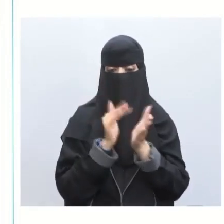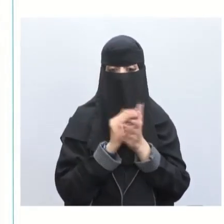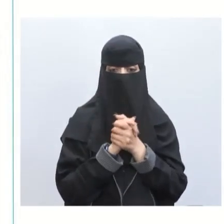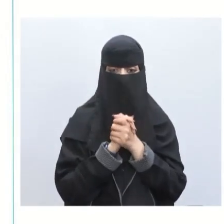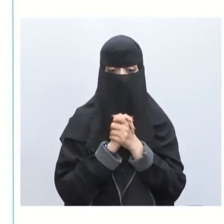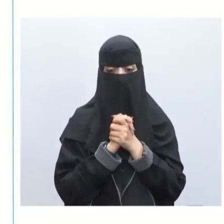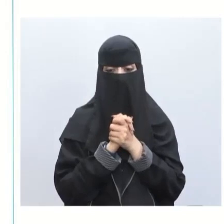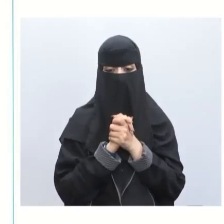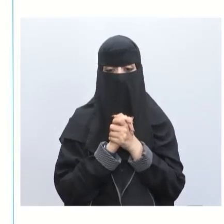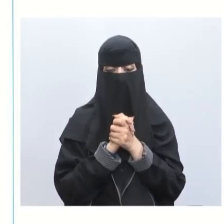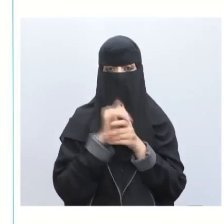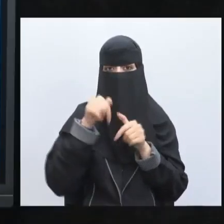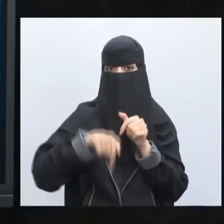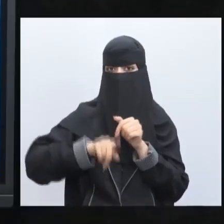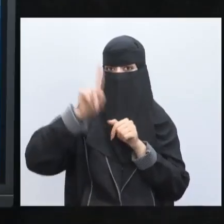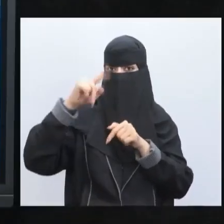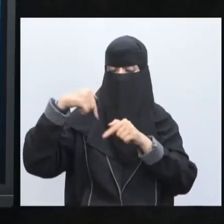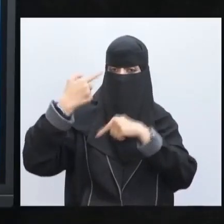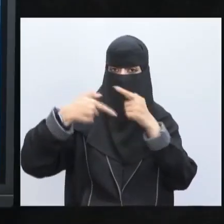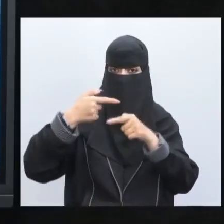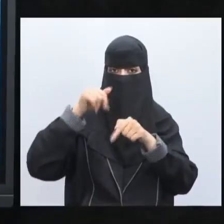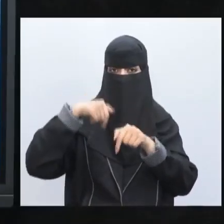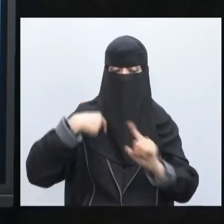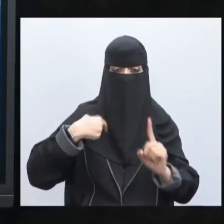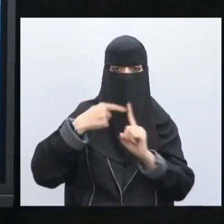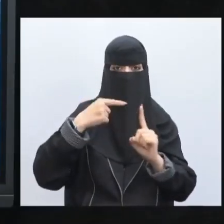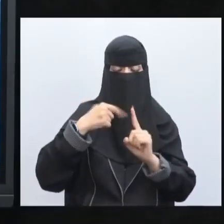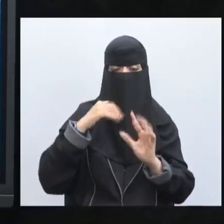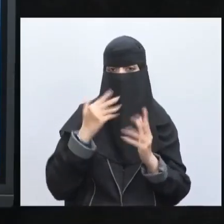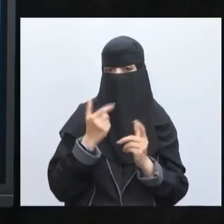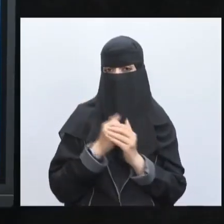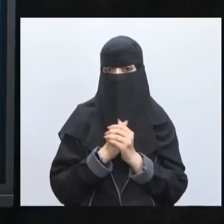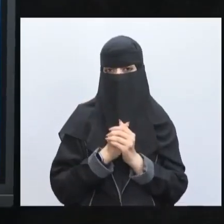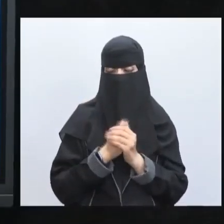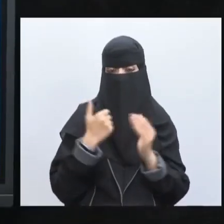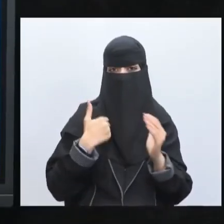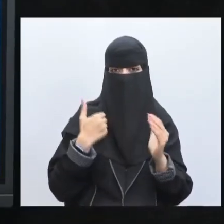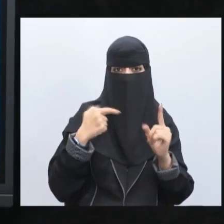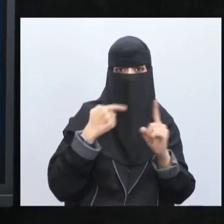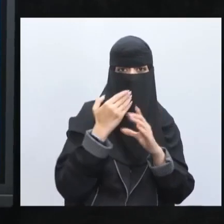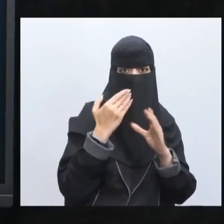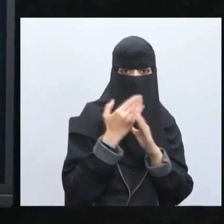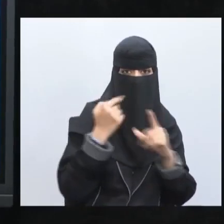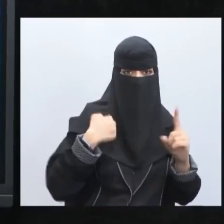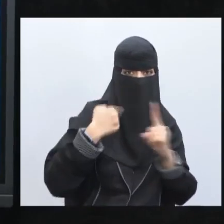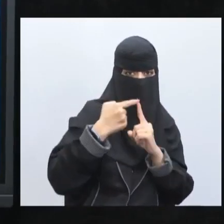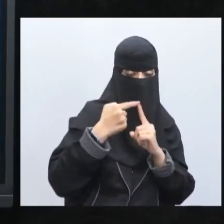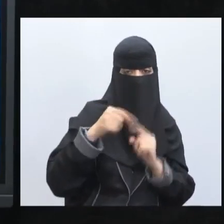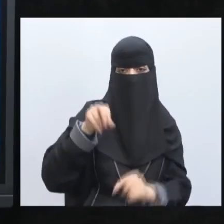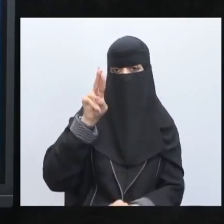المدرسه اما درسنا اليوم هو دوافع التنمر الالكتروني دوافع